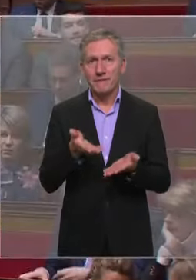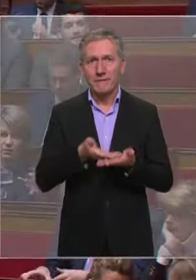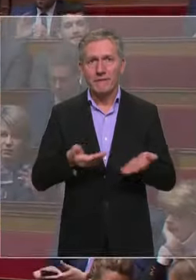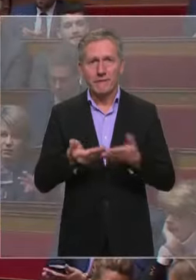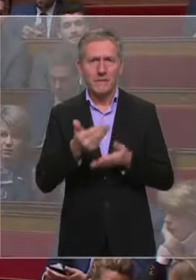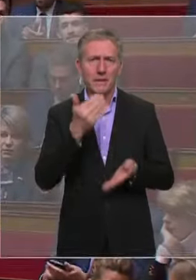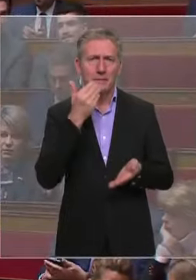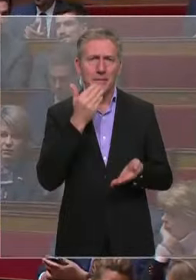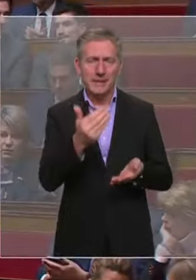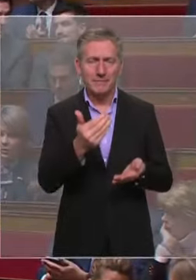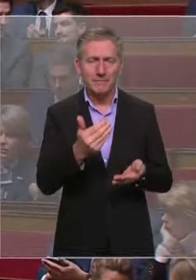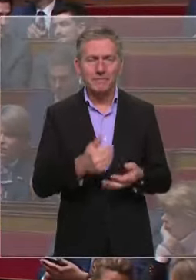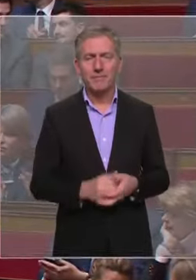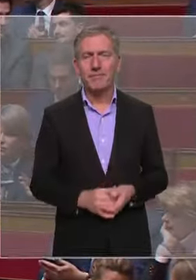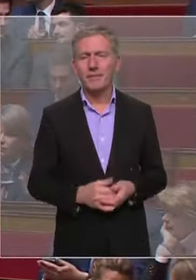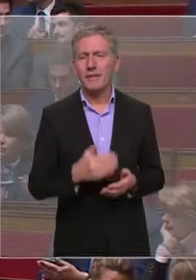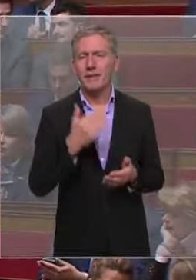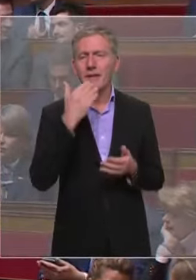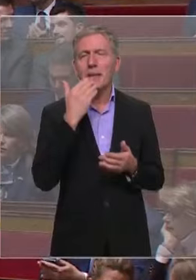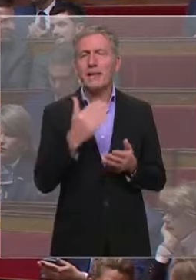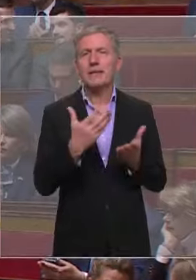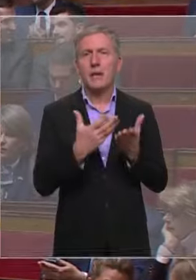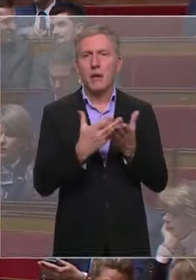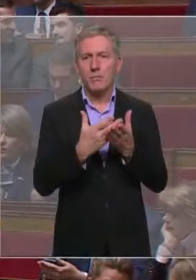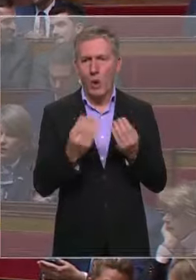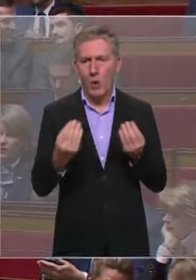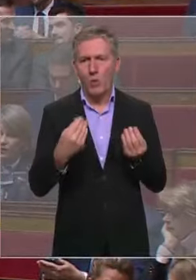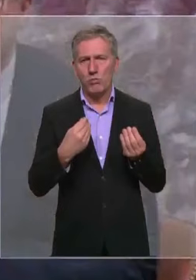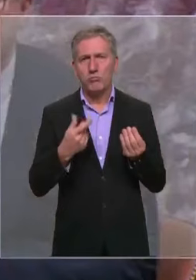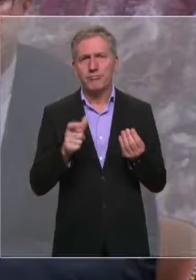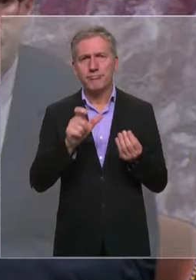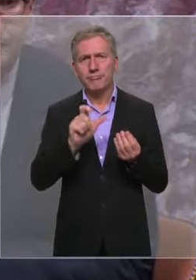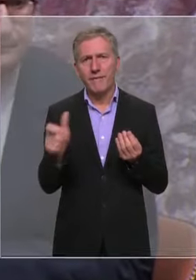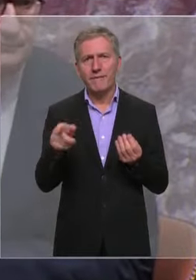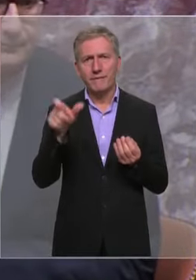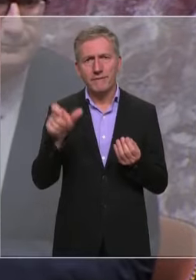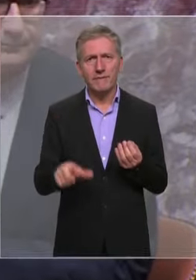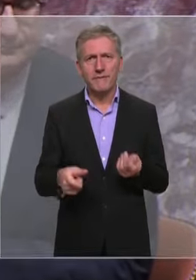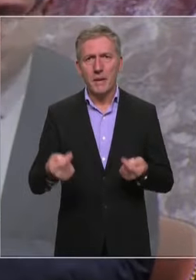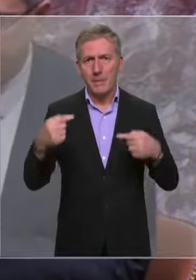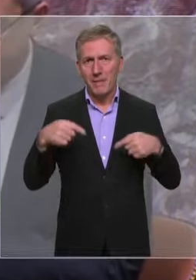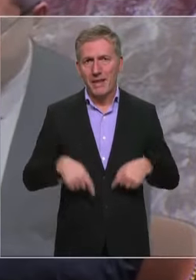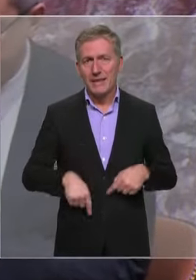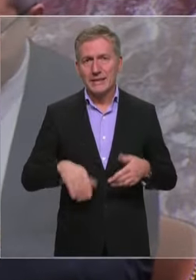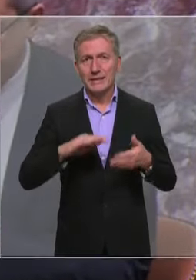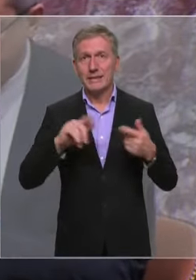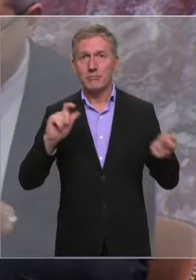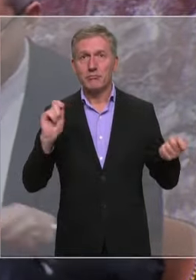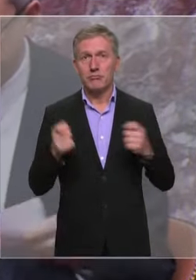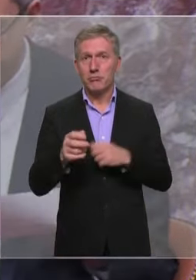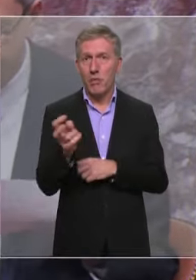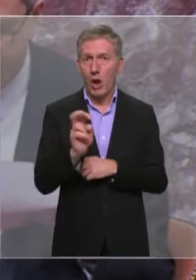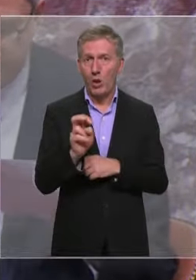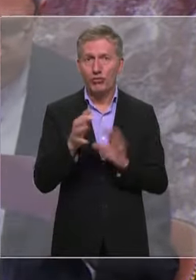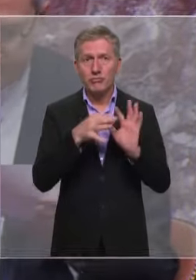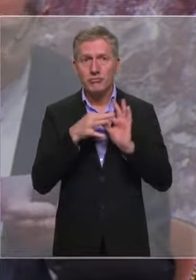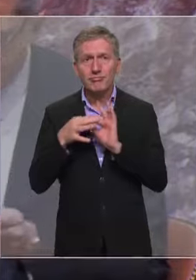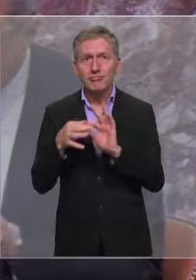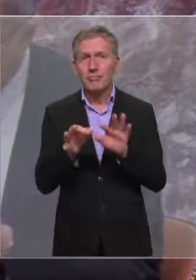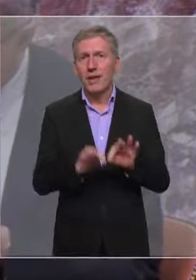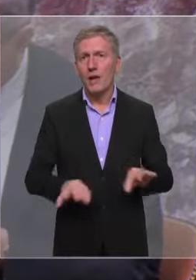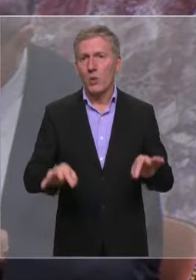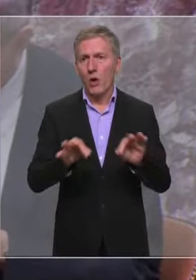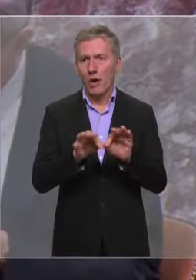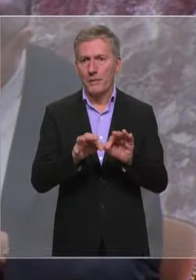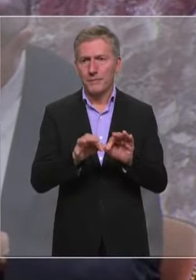remercie. Merci beaucoup, mon cher collègue. La parole est à Monsieur Christophe Béchu, ministre de la Transition écologique et de la Cohésion des territoires.